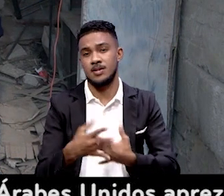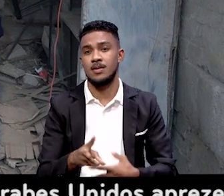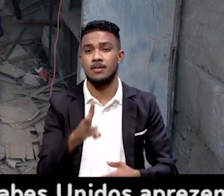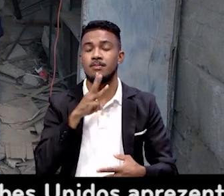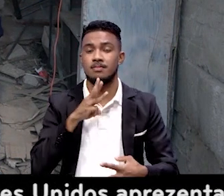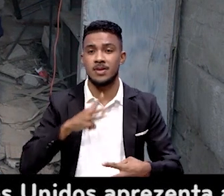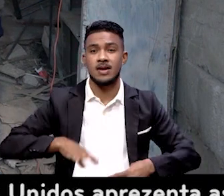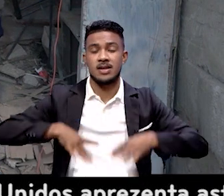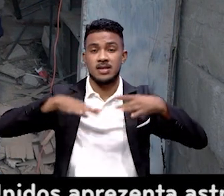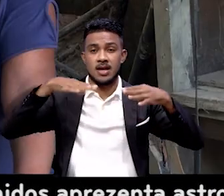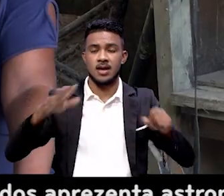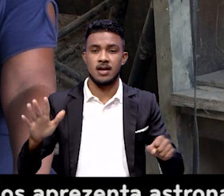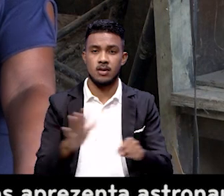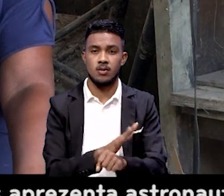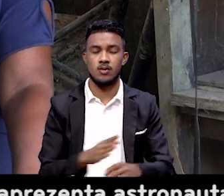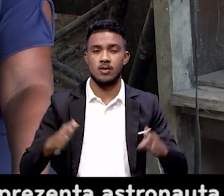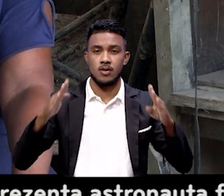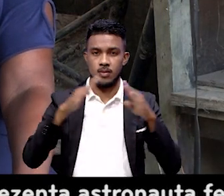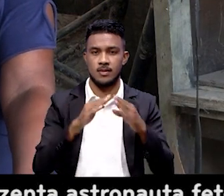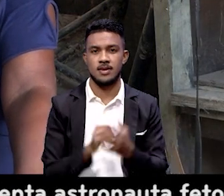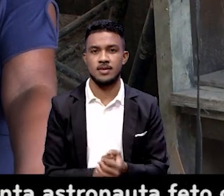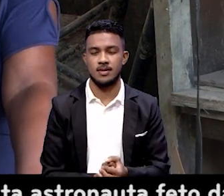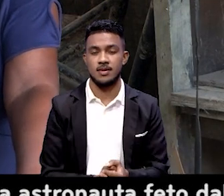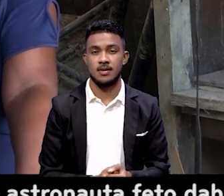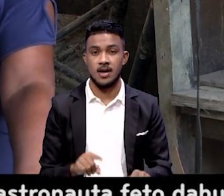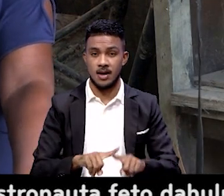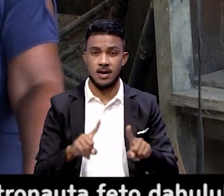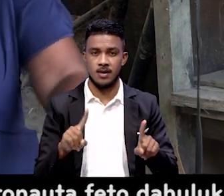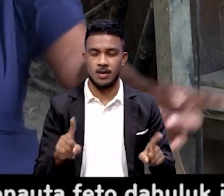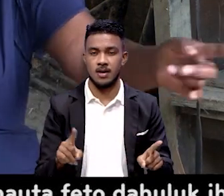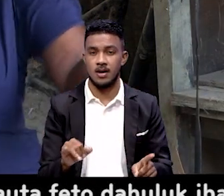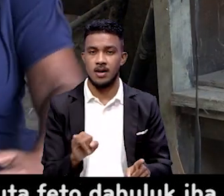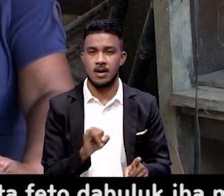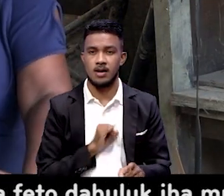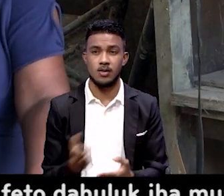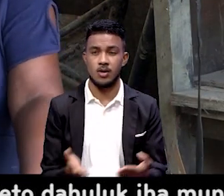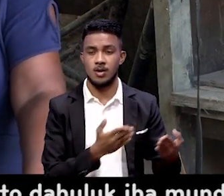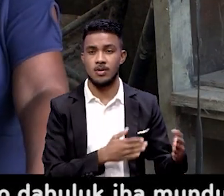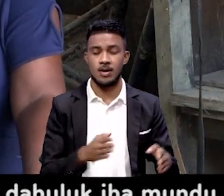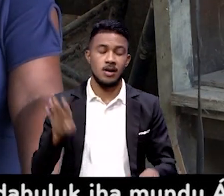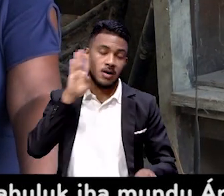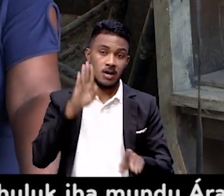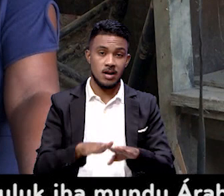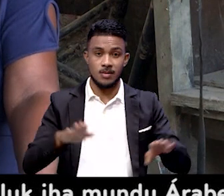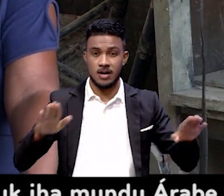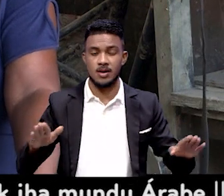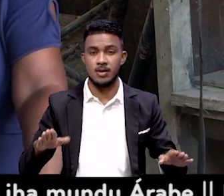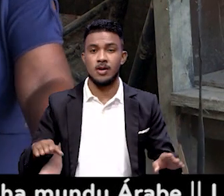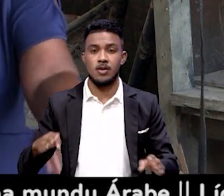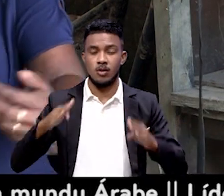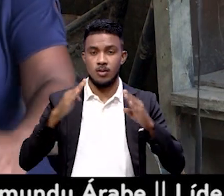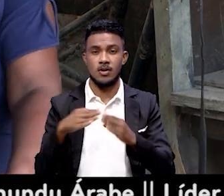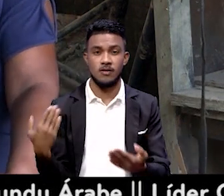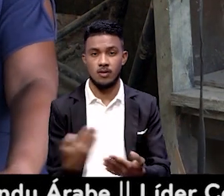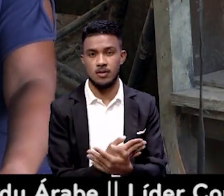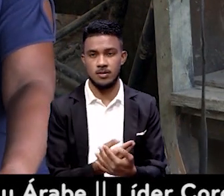nak kuno na. Ni be afila mau hi telera ni bakti din hele hemno mau phone ni. Afila